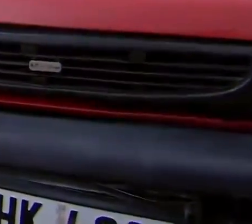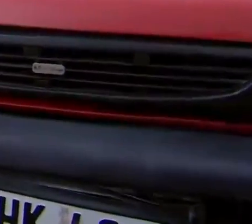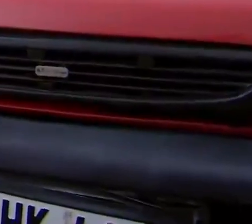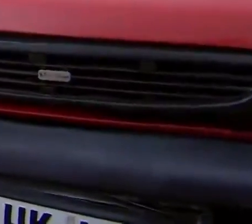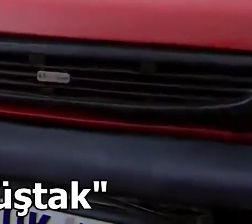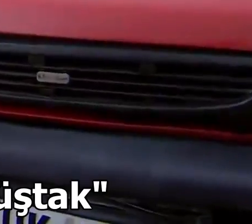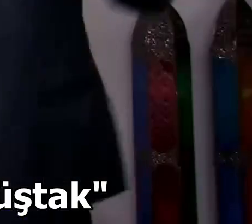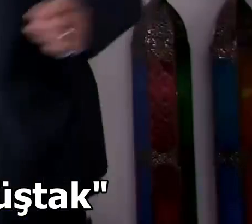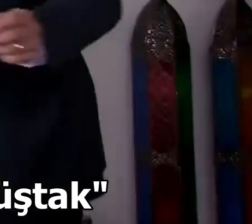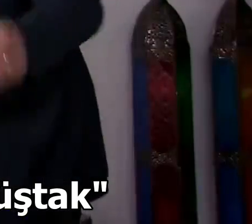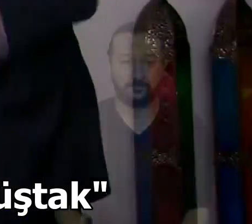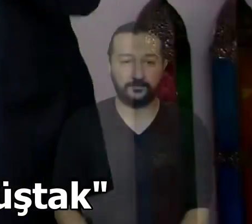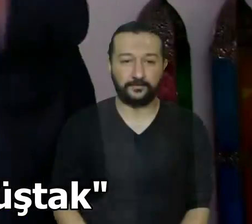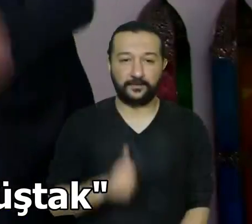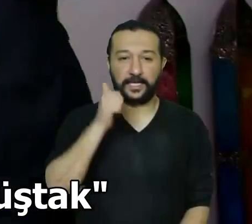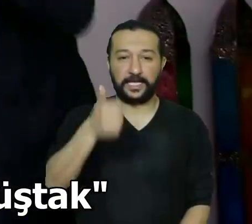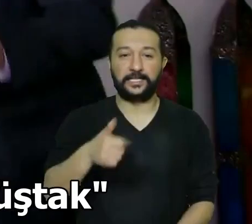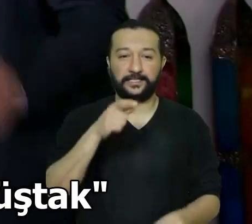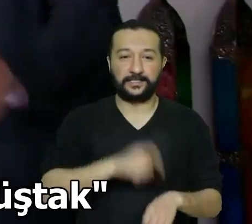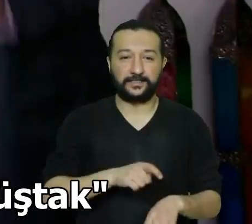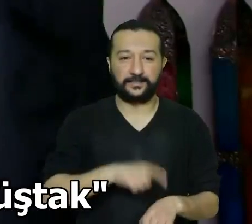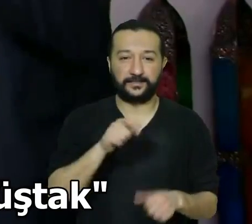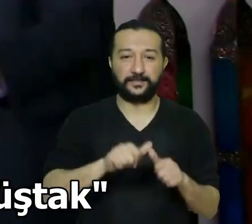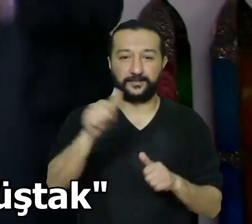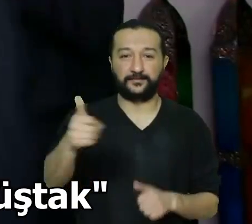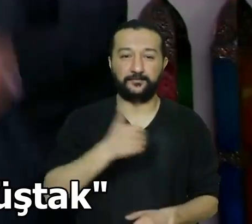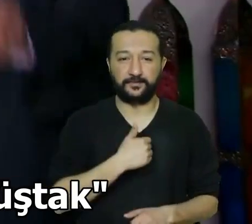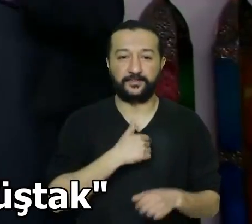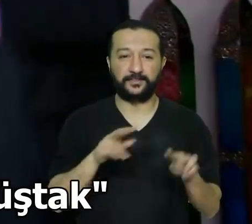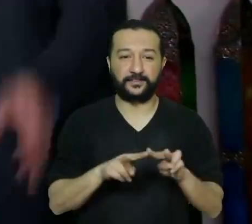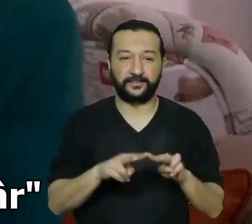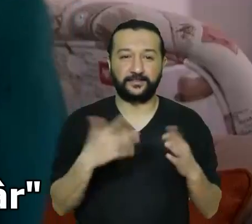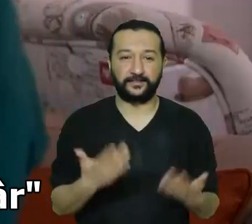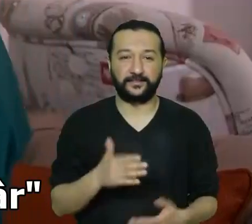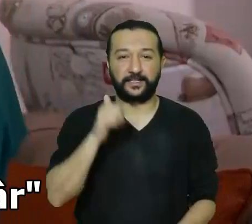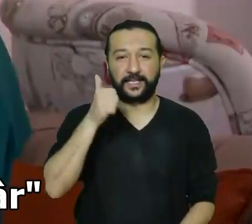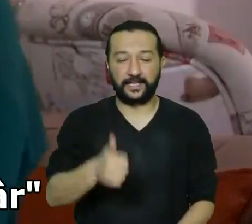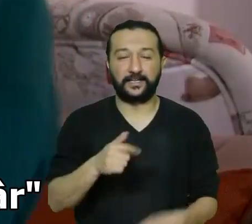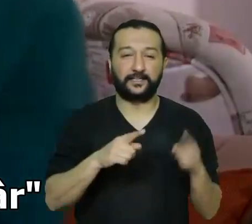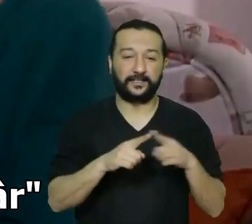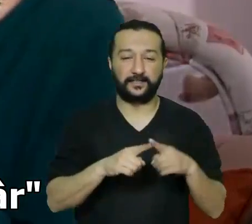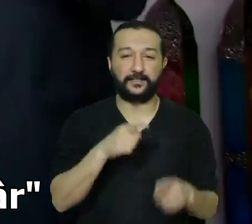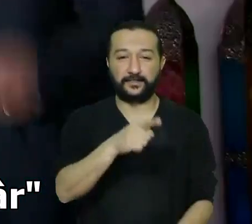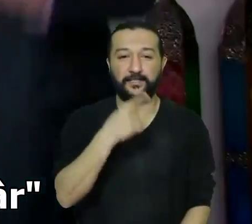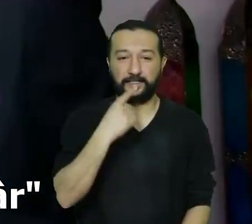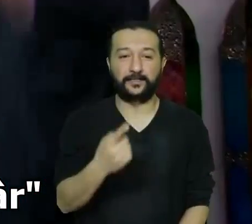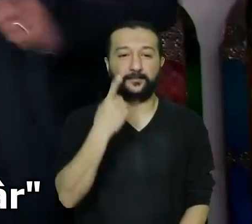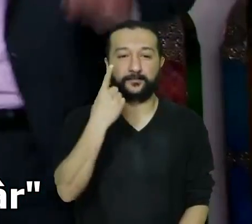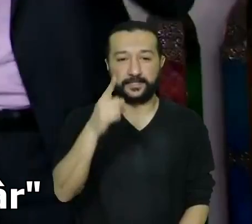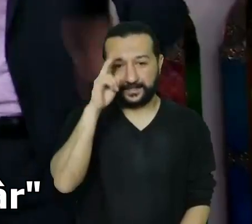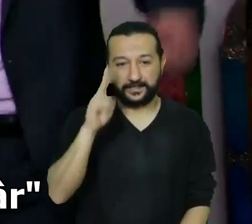etti. Her zaman sen uzakta ben müştak. Her telakkide